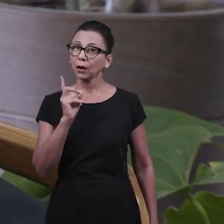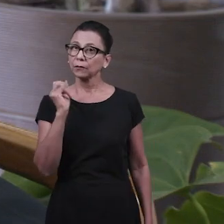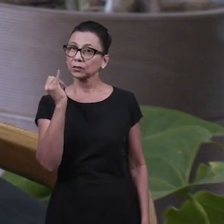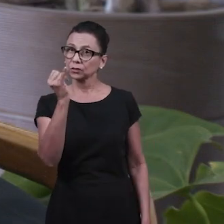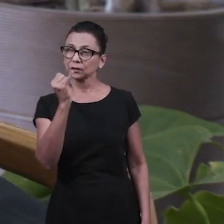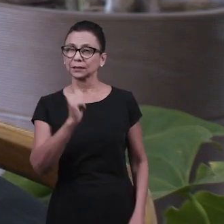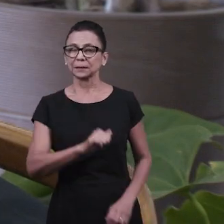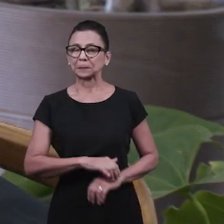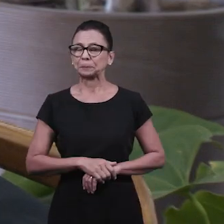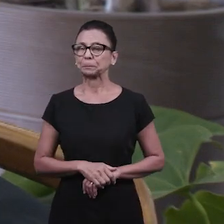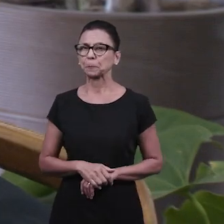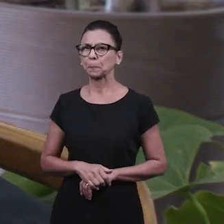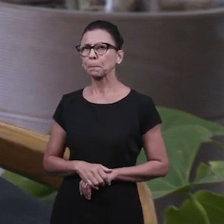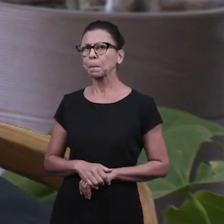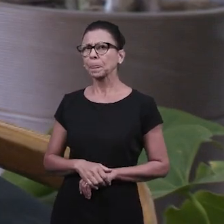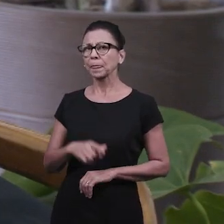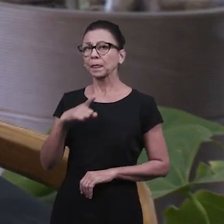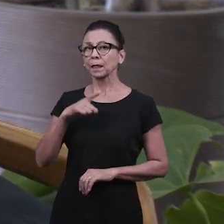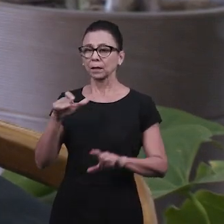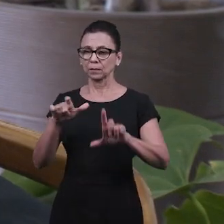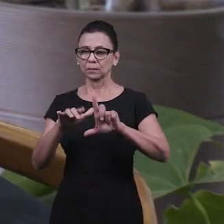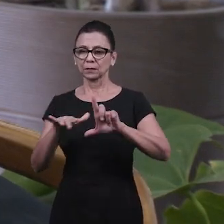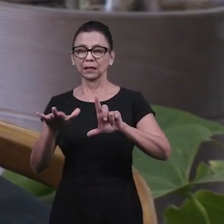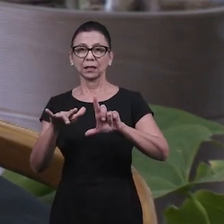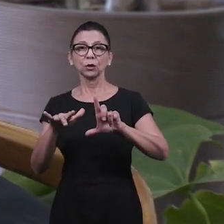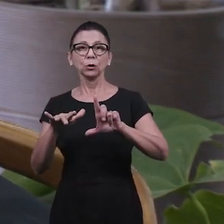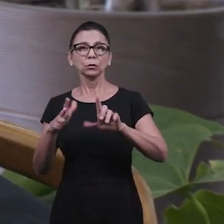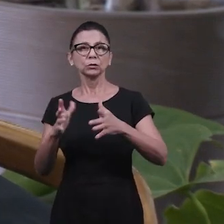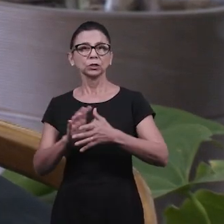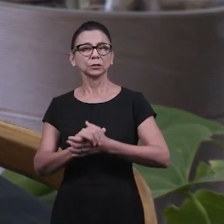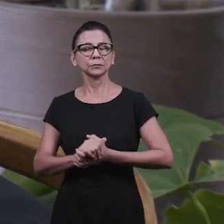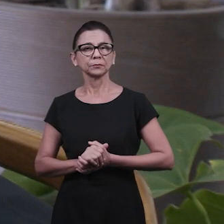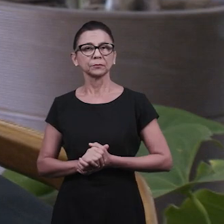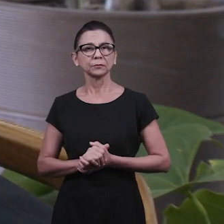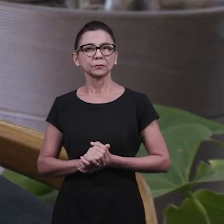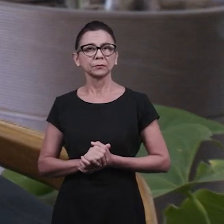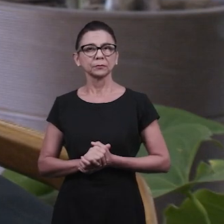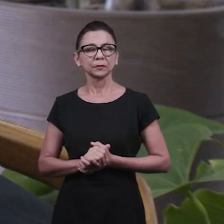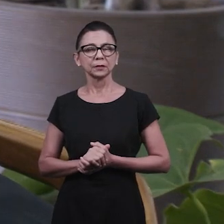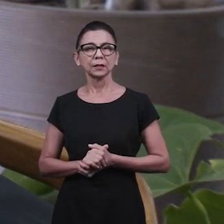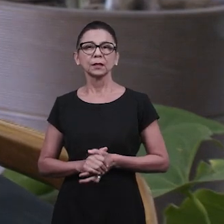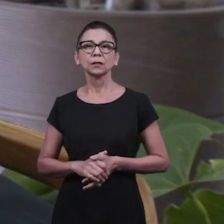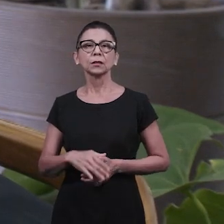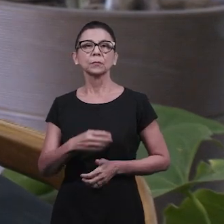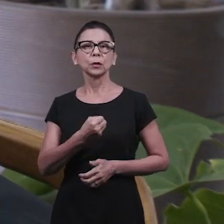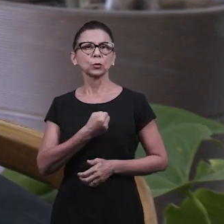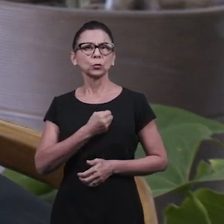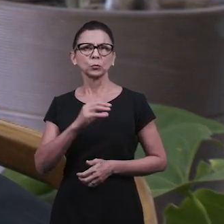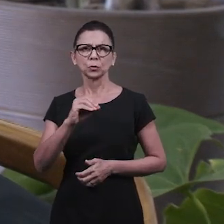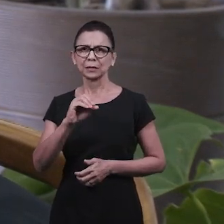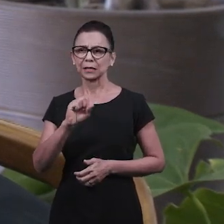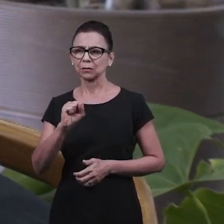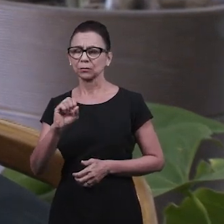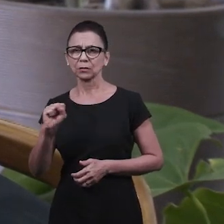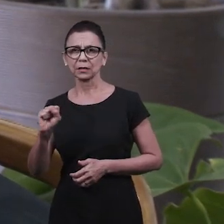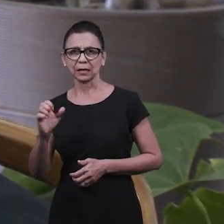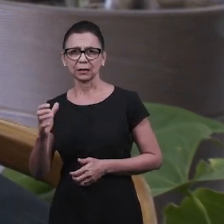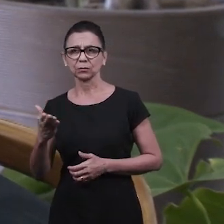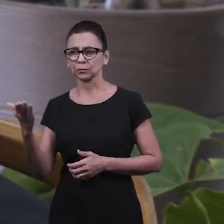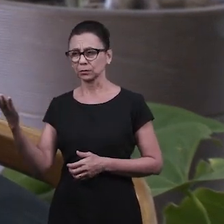dire que si vous habitez au Brésil, nous avons un canal direct pour vous répondre. Appelez gratuitement à n'importe quelle heure de la journée